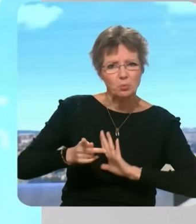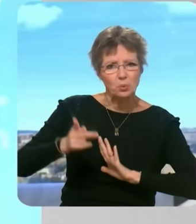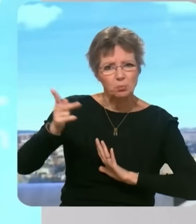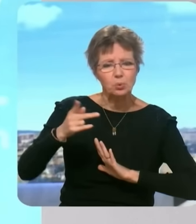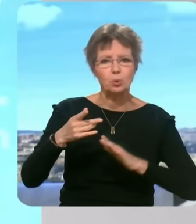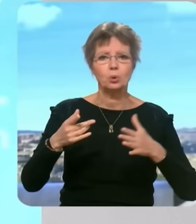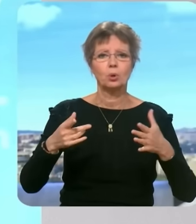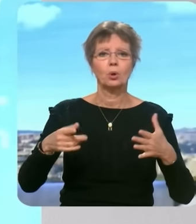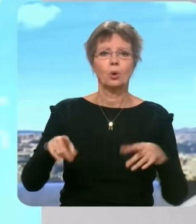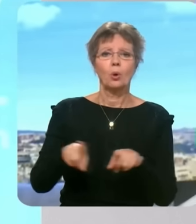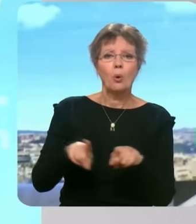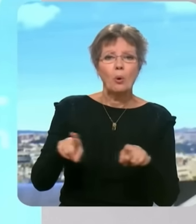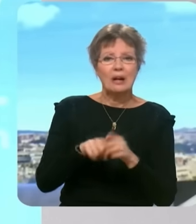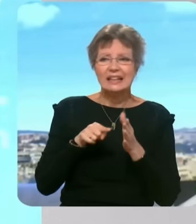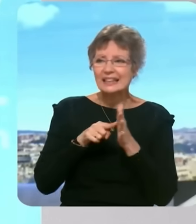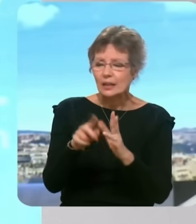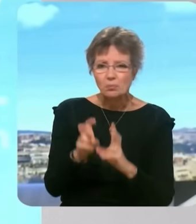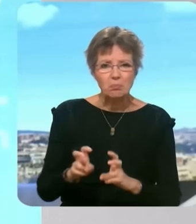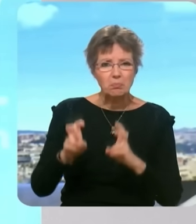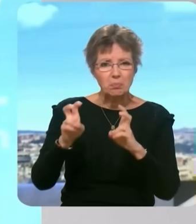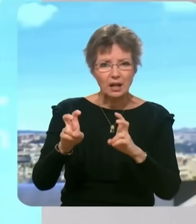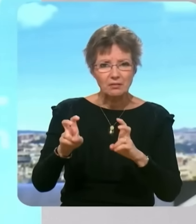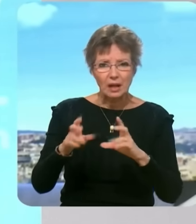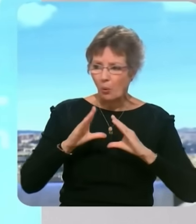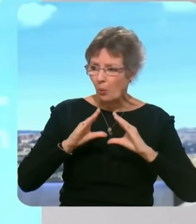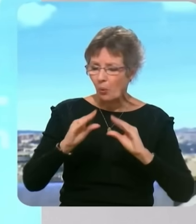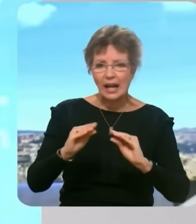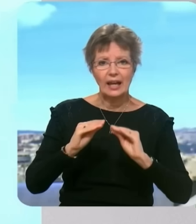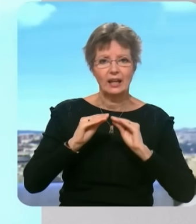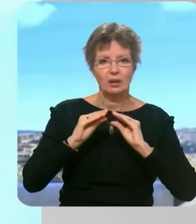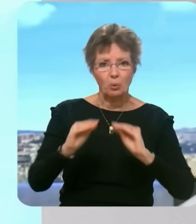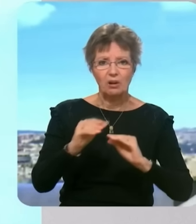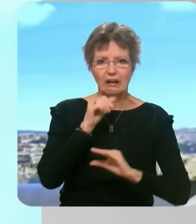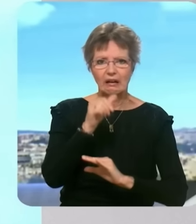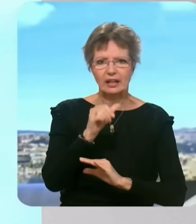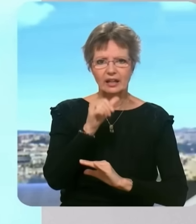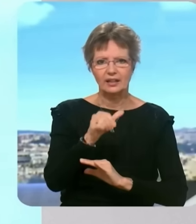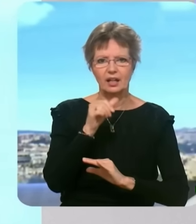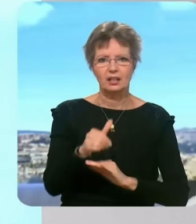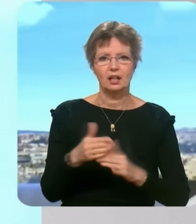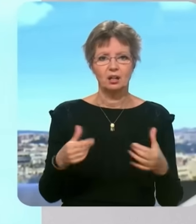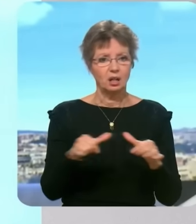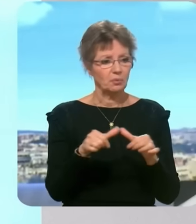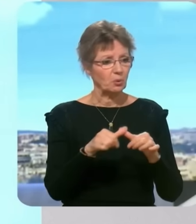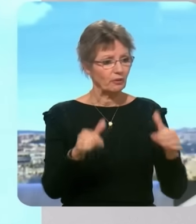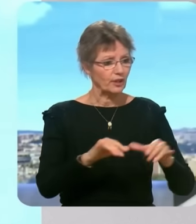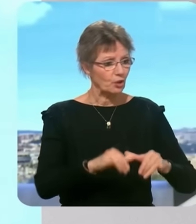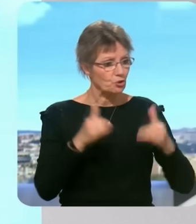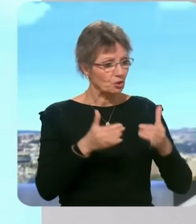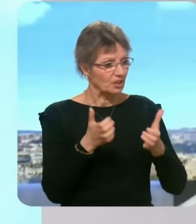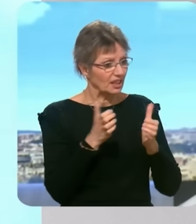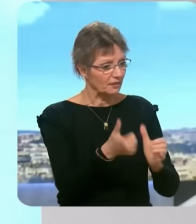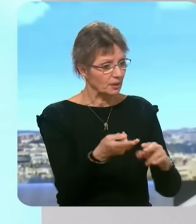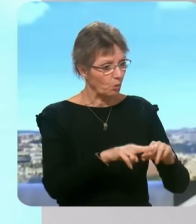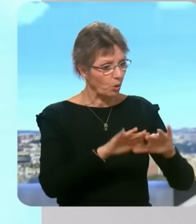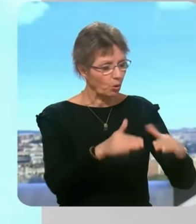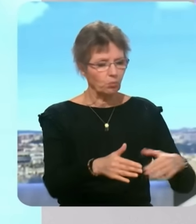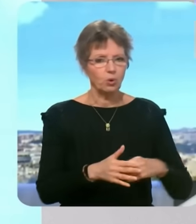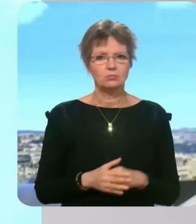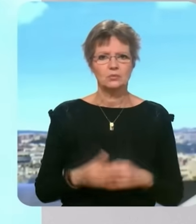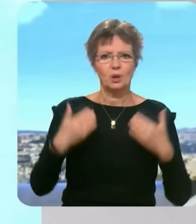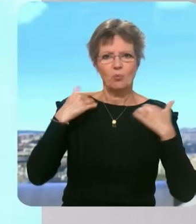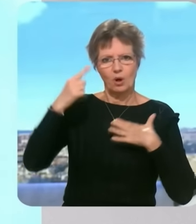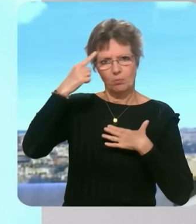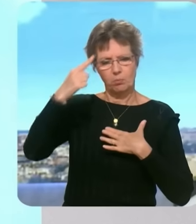conséquences de l'augmentation de la dette, l'augmentation du déficit commercial. Mais sur l'insécurité, qu'est-ce que vous auriez pu faire de mieux pour empêcher la mort de cet adolescent, par exemple ? Moi, je pense, si vous voulez, qu'à un moment donné, il